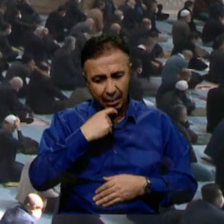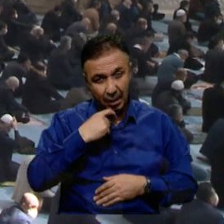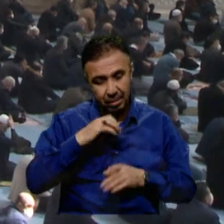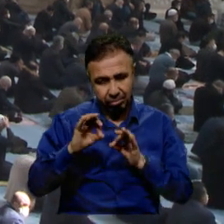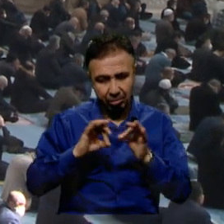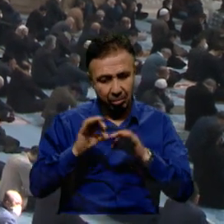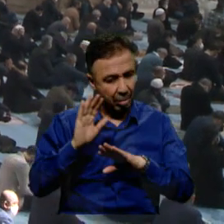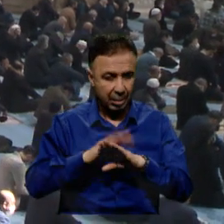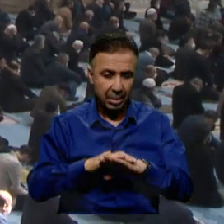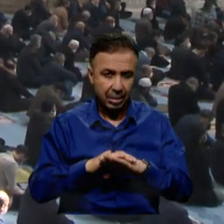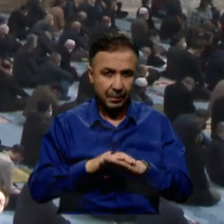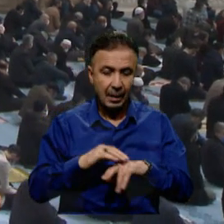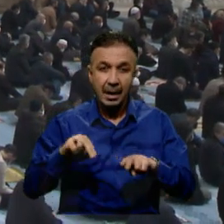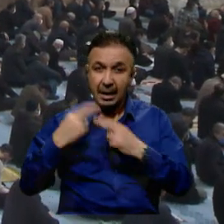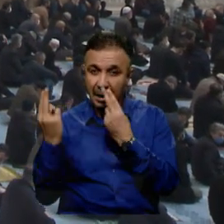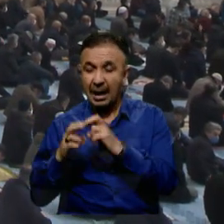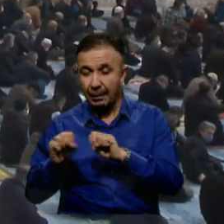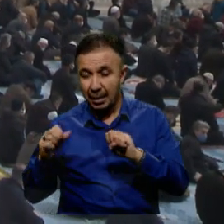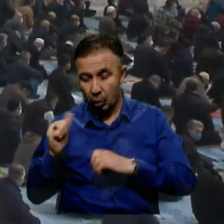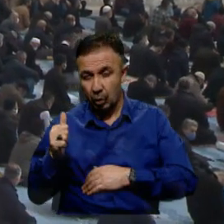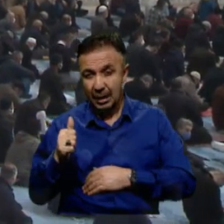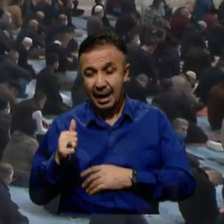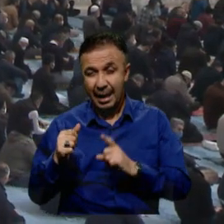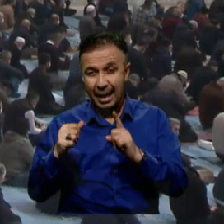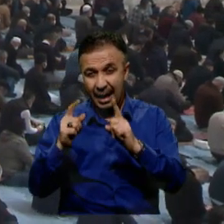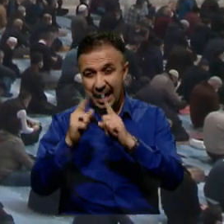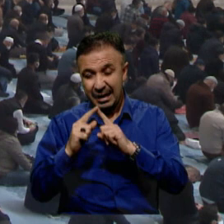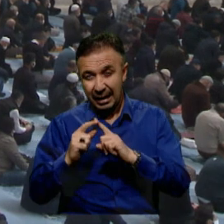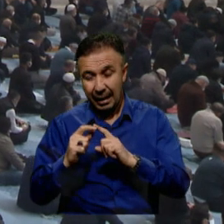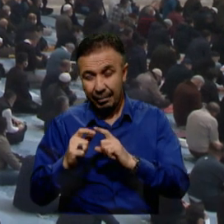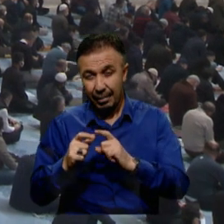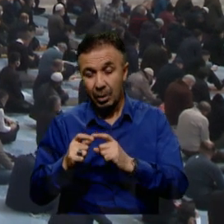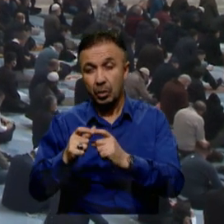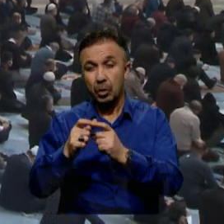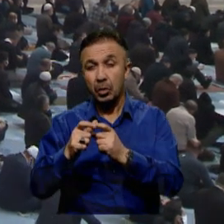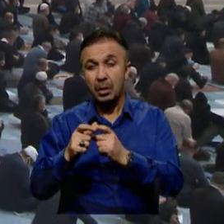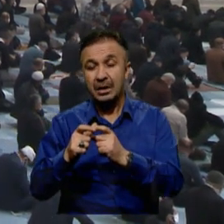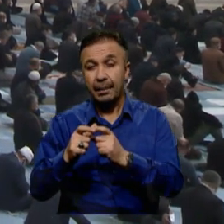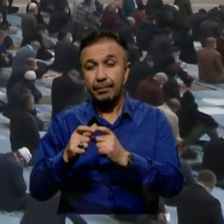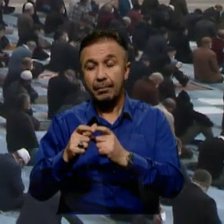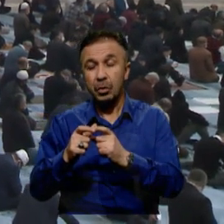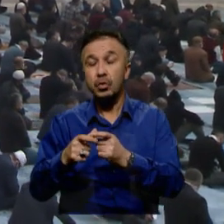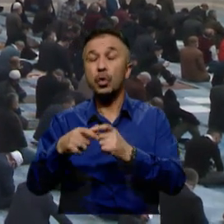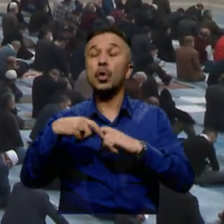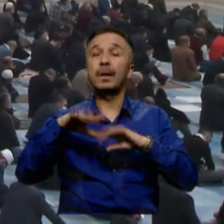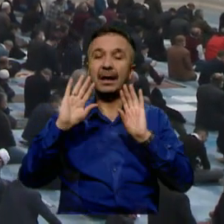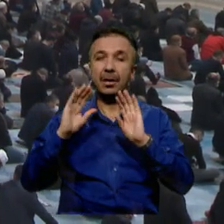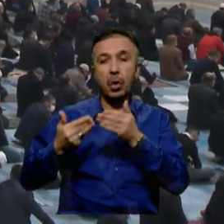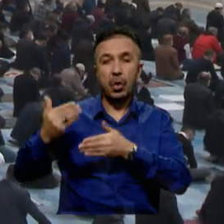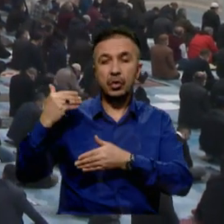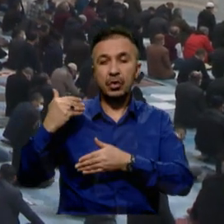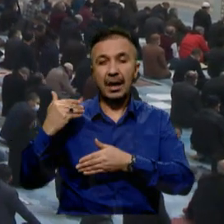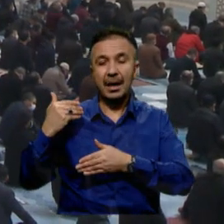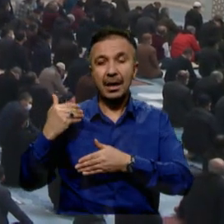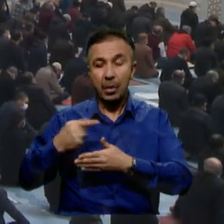edeceğiz. Kıyamet gününde hesaba çekilmezden önce okuduğumuz Kur'an-ı Kerim'e göre kendimizi muhasebe edeceğiz.